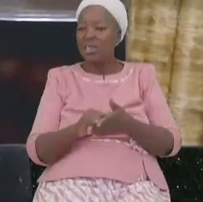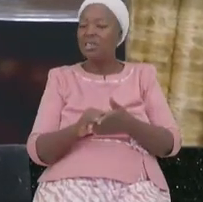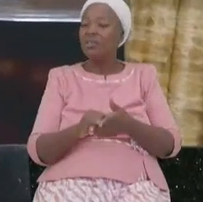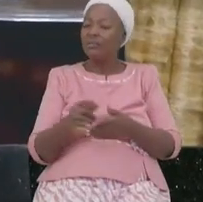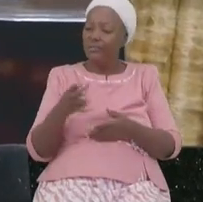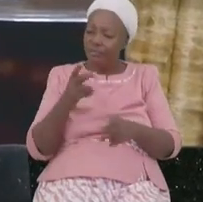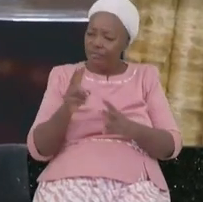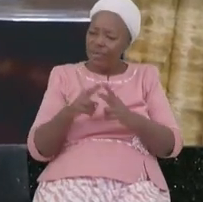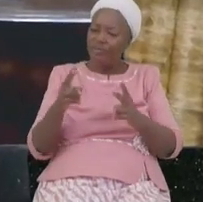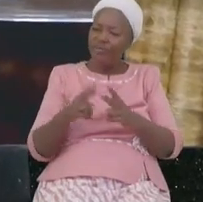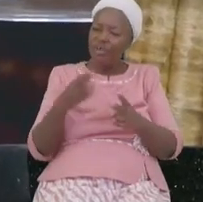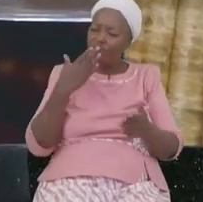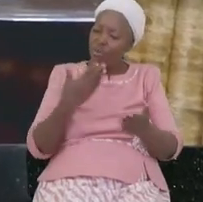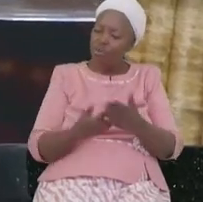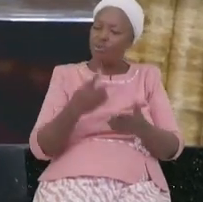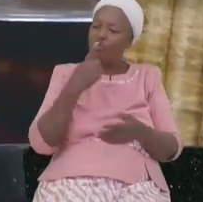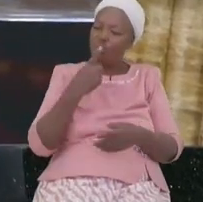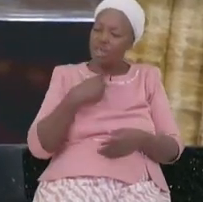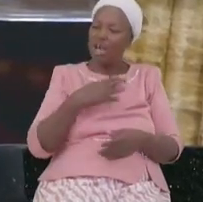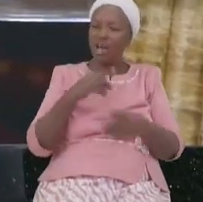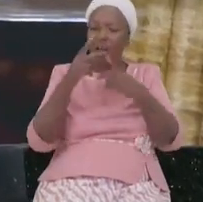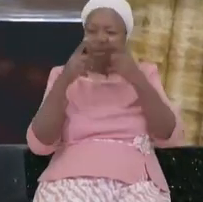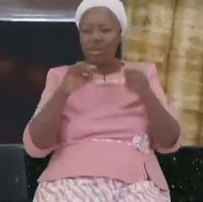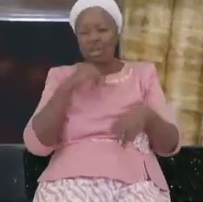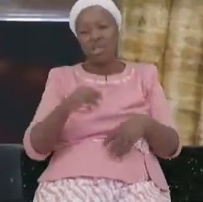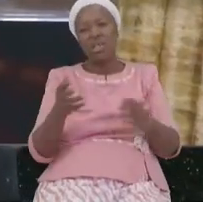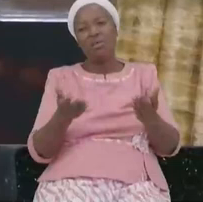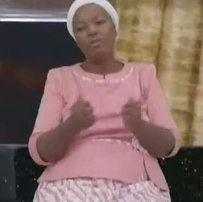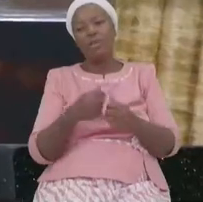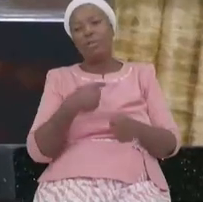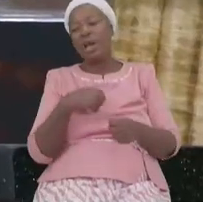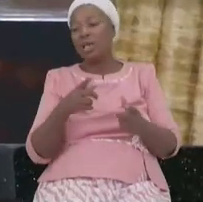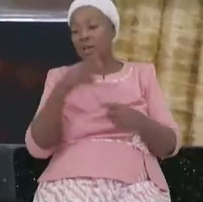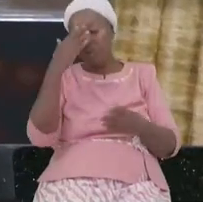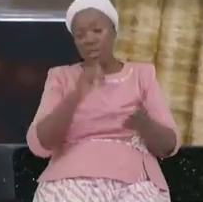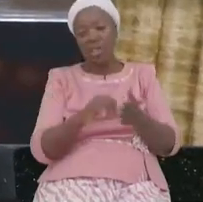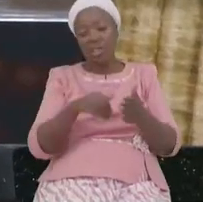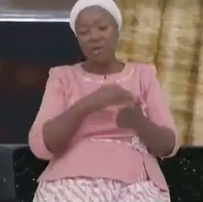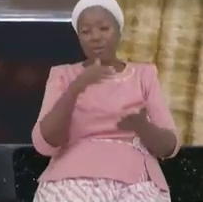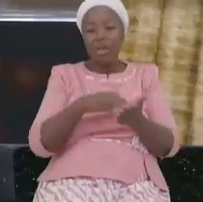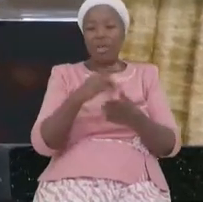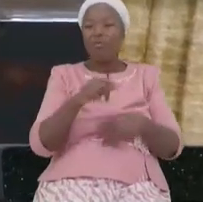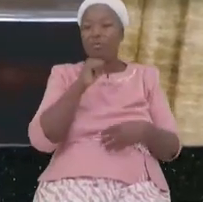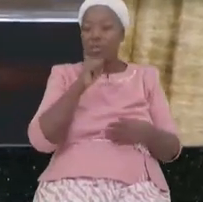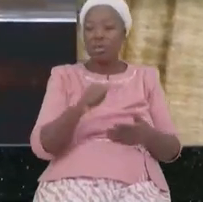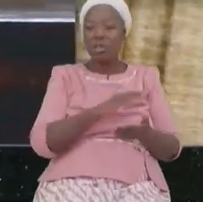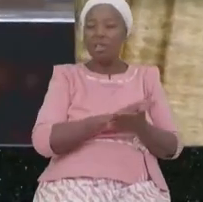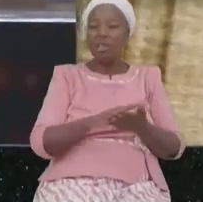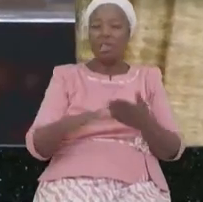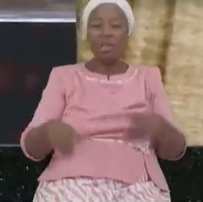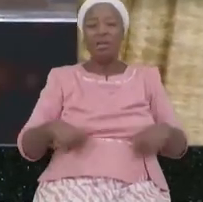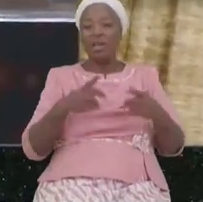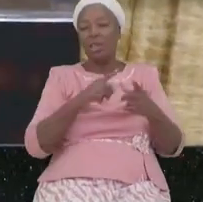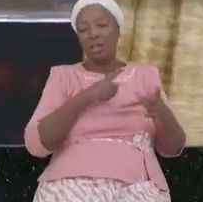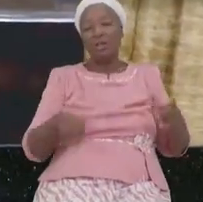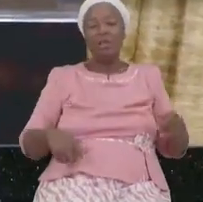cette nature originale qui est encore dans ma vie. Et j'habite au milieu d'un peuple dont les lèvres sont impures. Et Dieu a commandé et l'ange